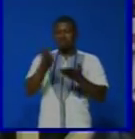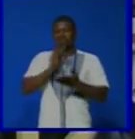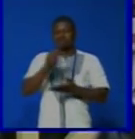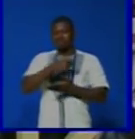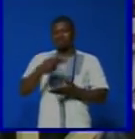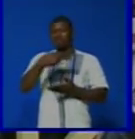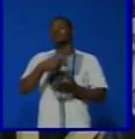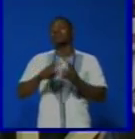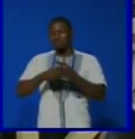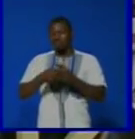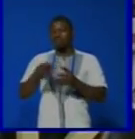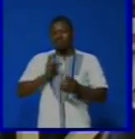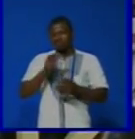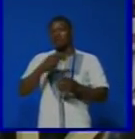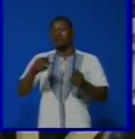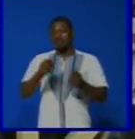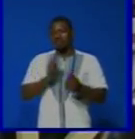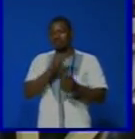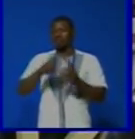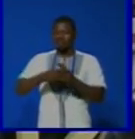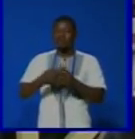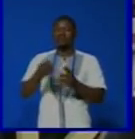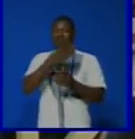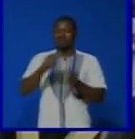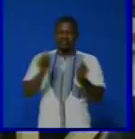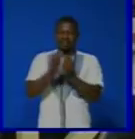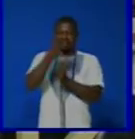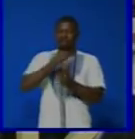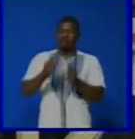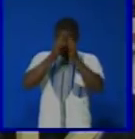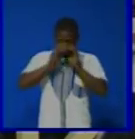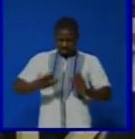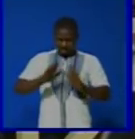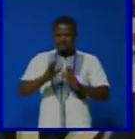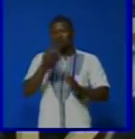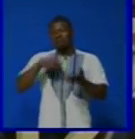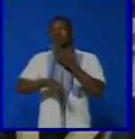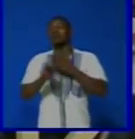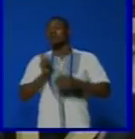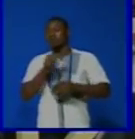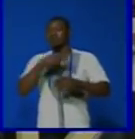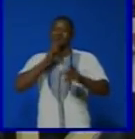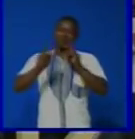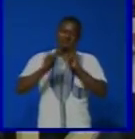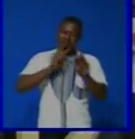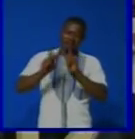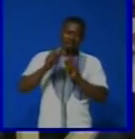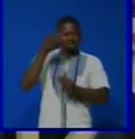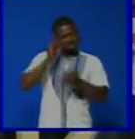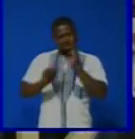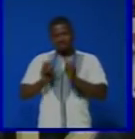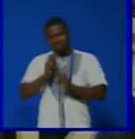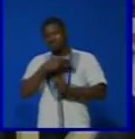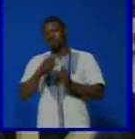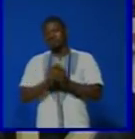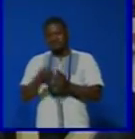paix. Assalamu alaikum wa rahmatullah, que la paix de Dieu soit sur vous. Donc, si notre principe est ça, c'est-à-dire ça,